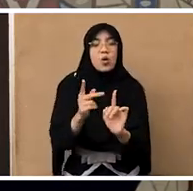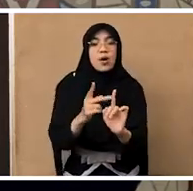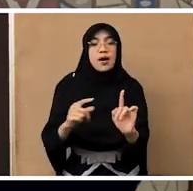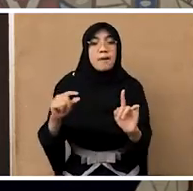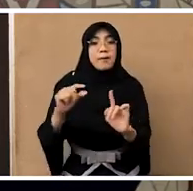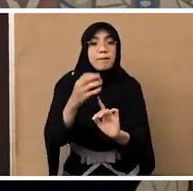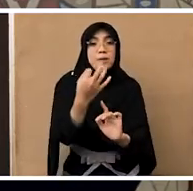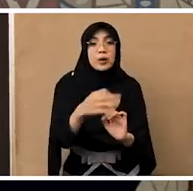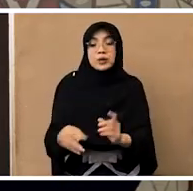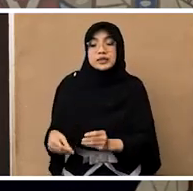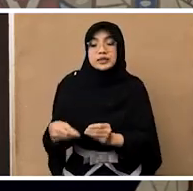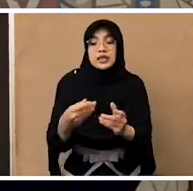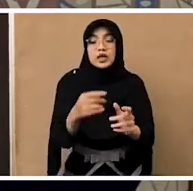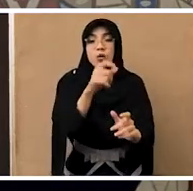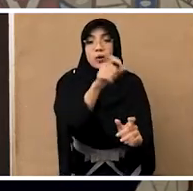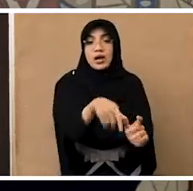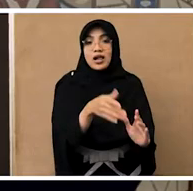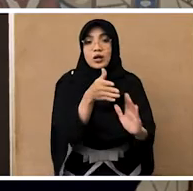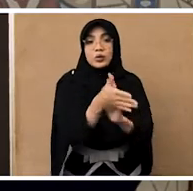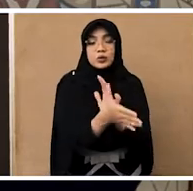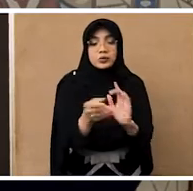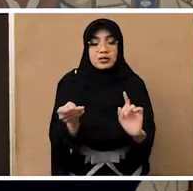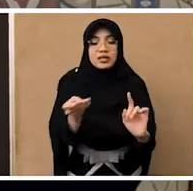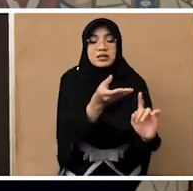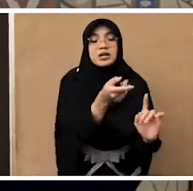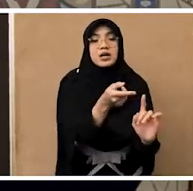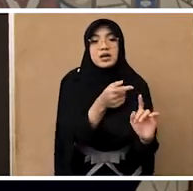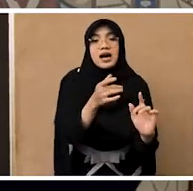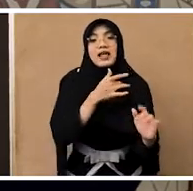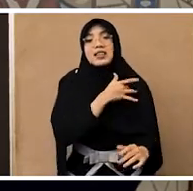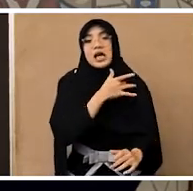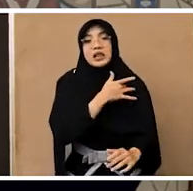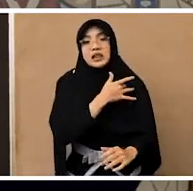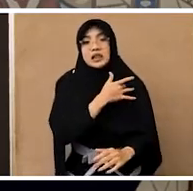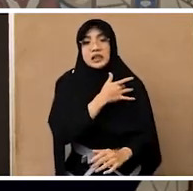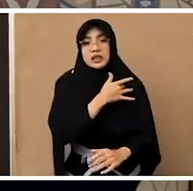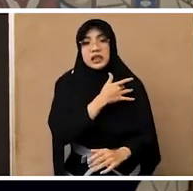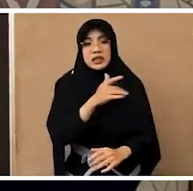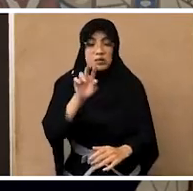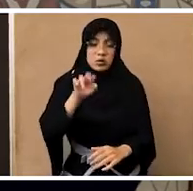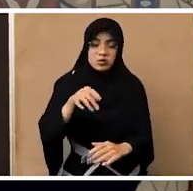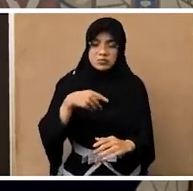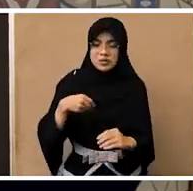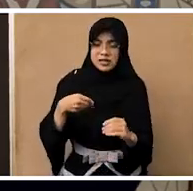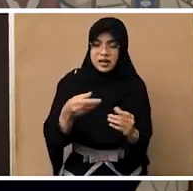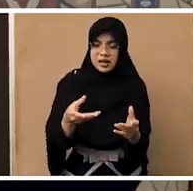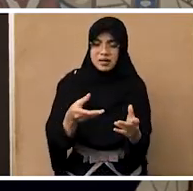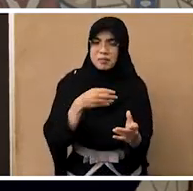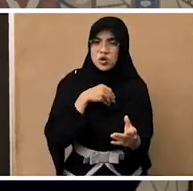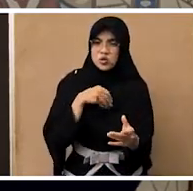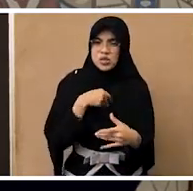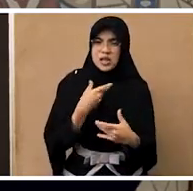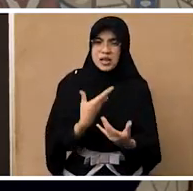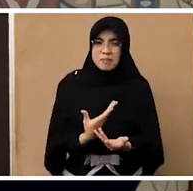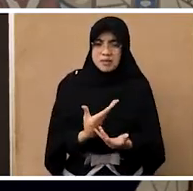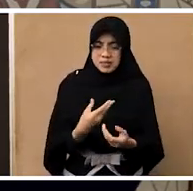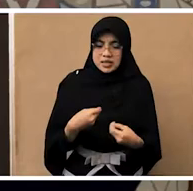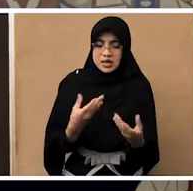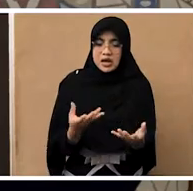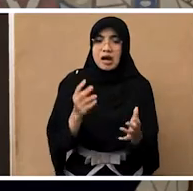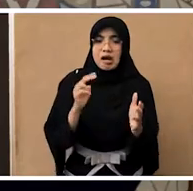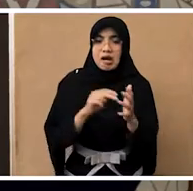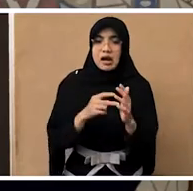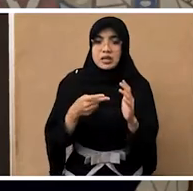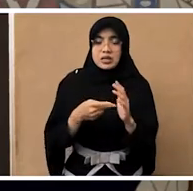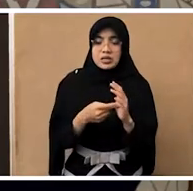ada penyerahan kepada seseorang ini hati-hati nih rumusnya nih ini yang dimaksud penyerahannya gimana nih Apakah ini